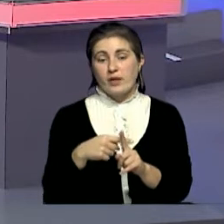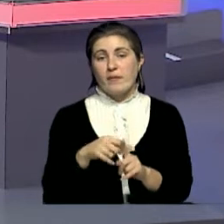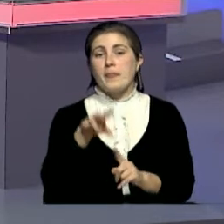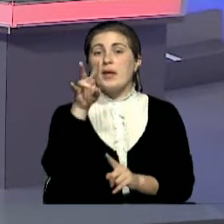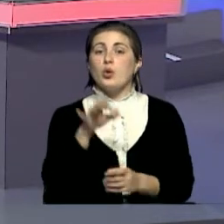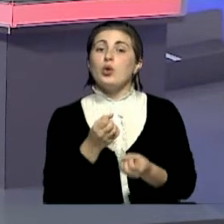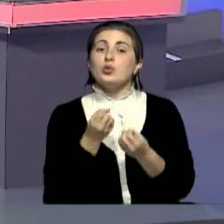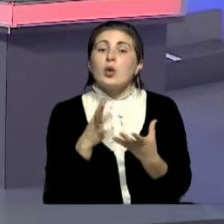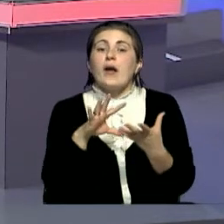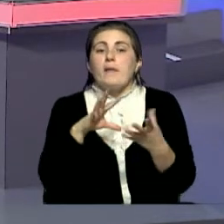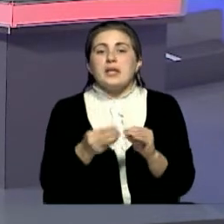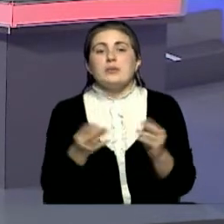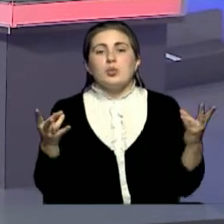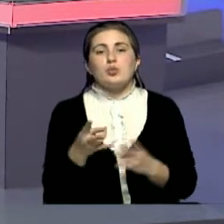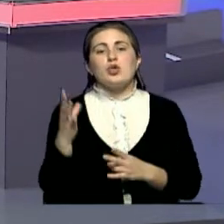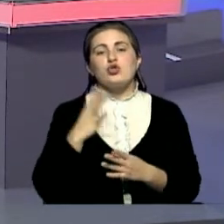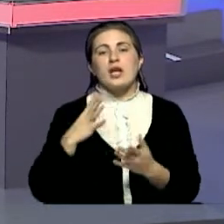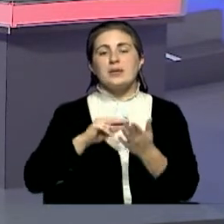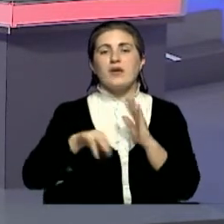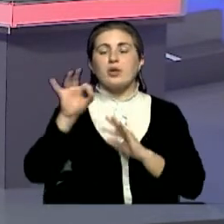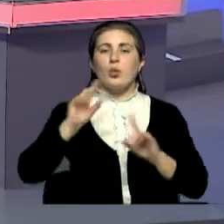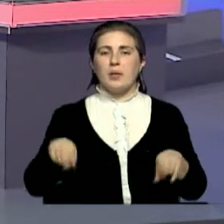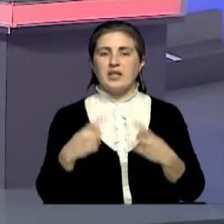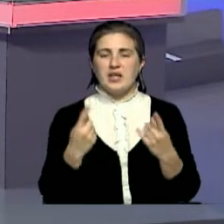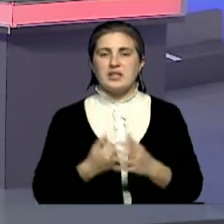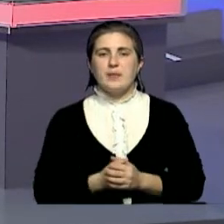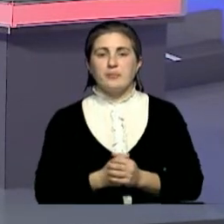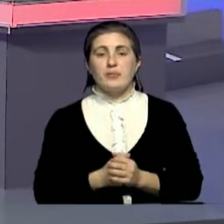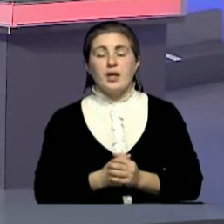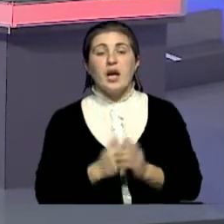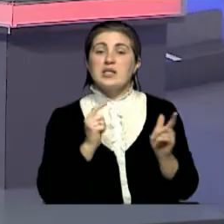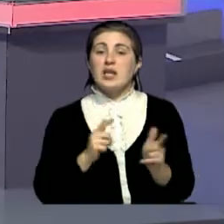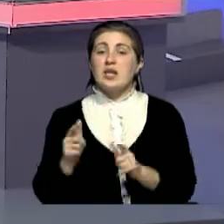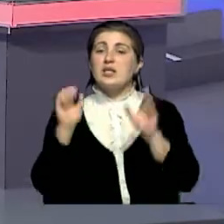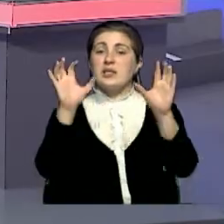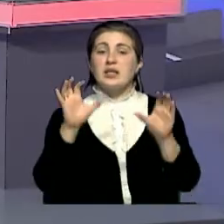в принципе, нужно ждать справку о реабилитации? Ну, согласно